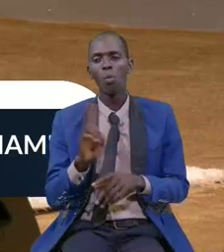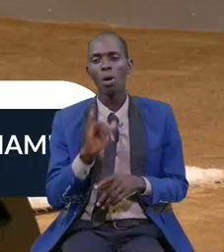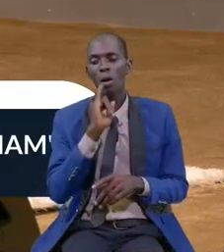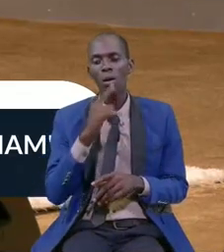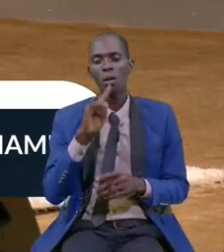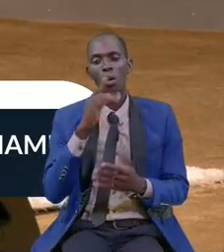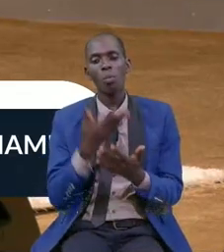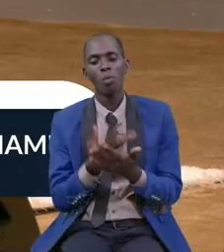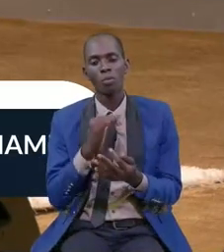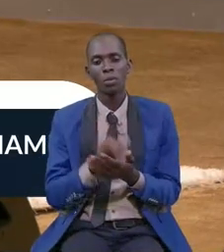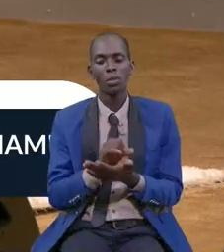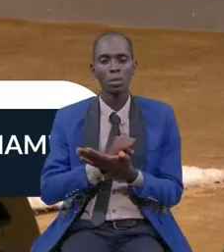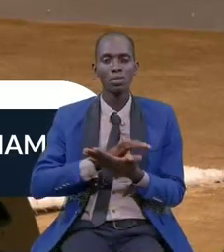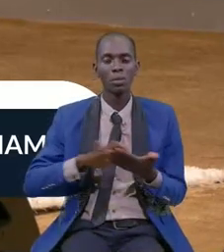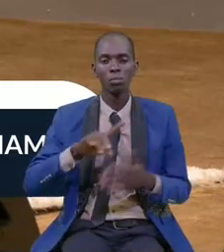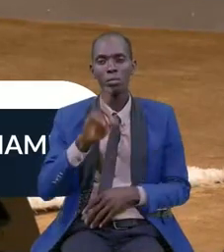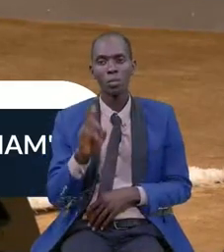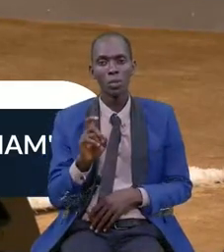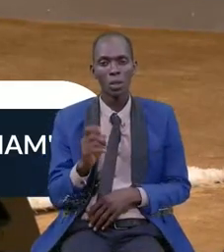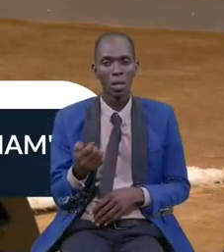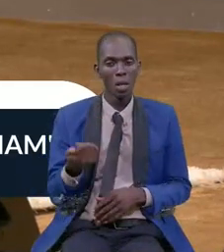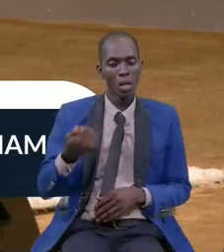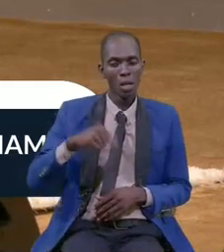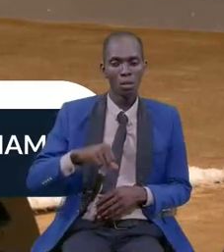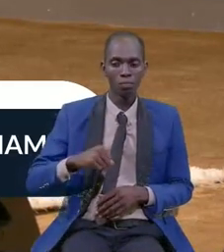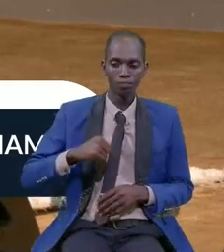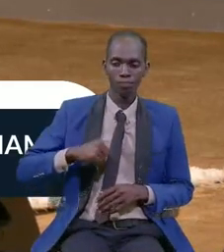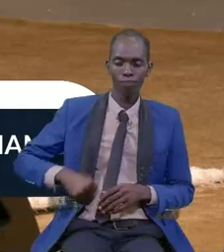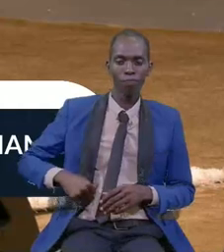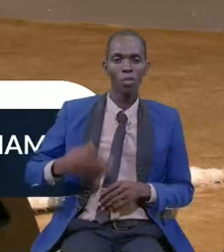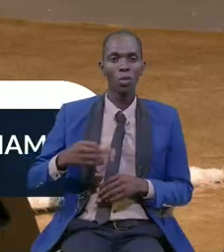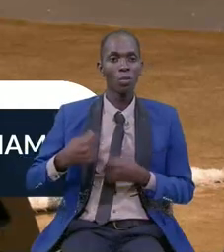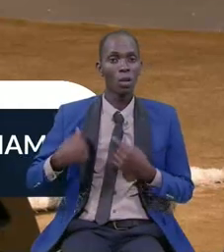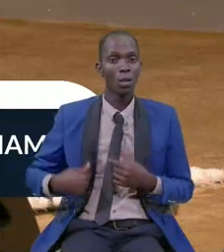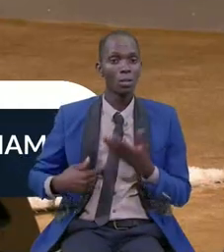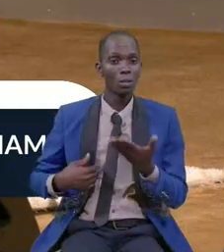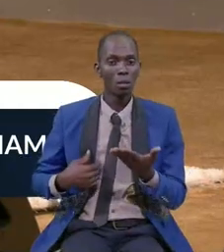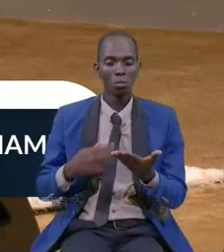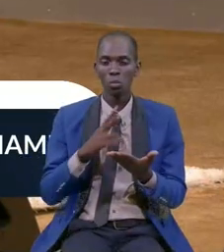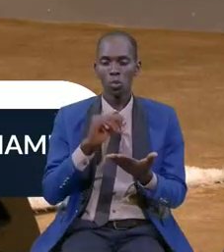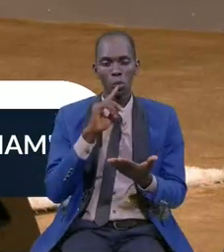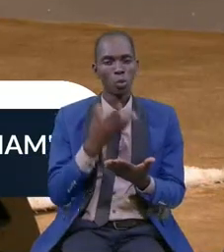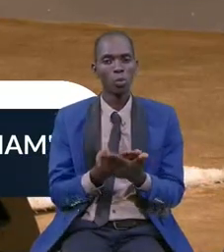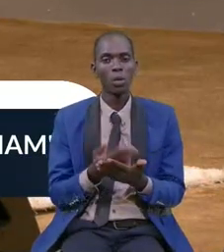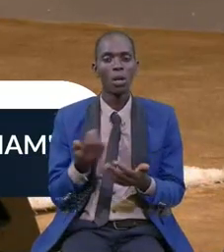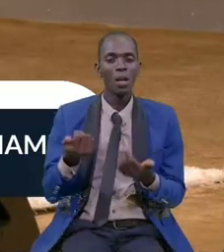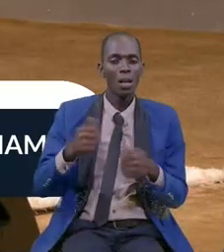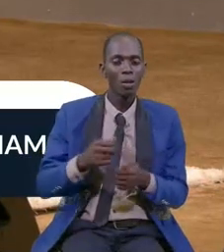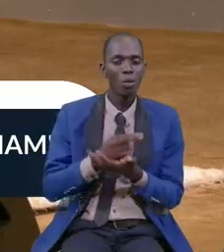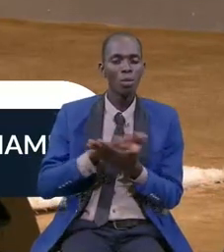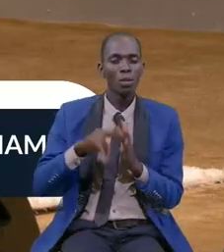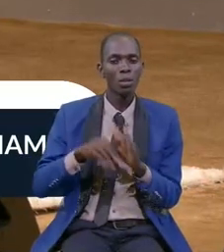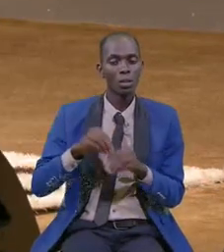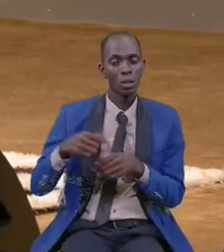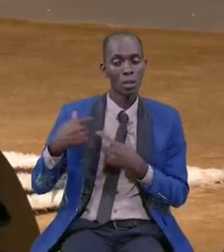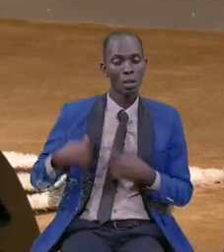sanctification est-ce a de la cction de cœur où est la preuve est-ce a la sainteté de vie où est la preuve